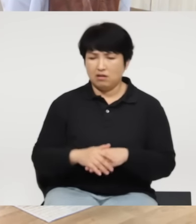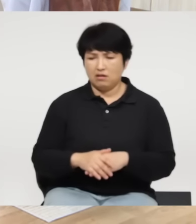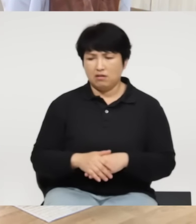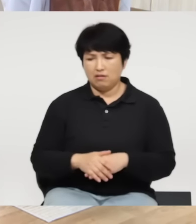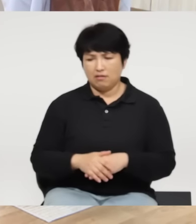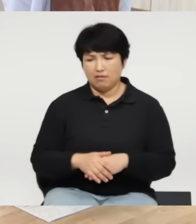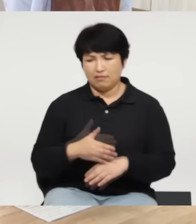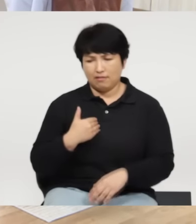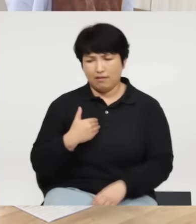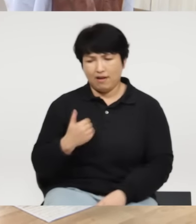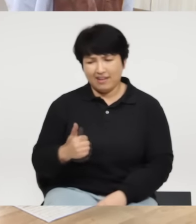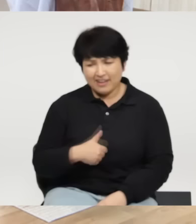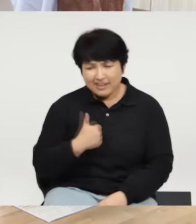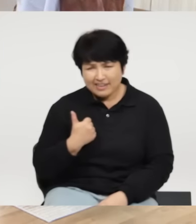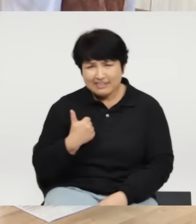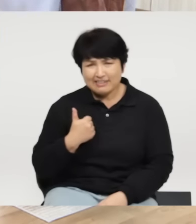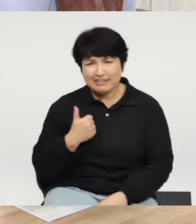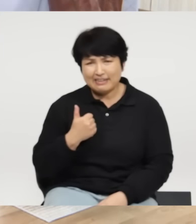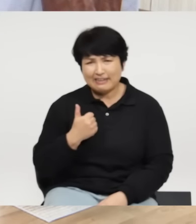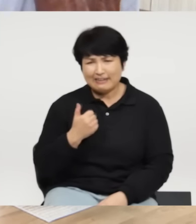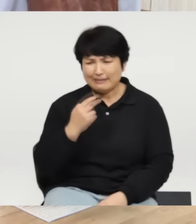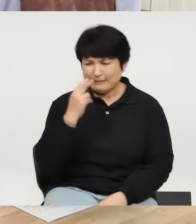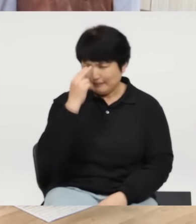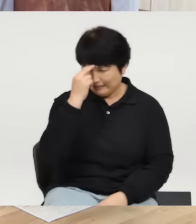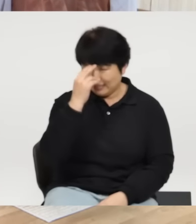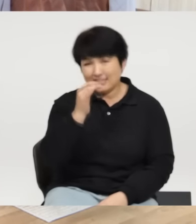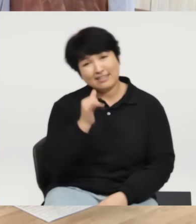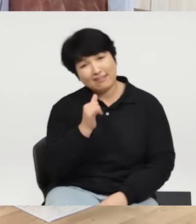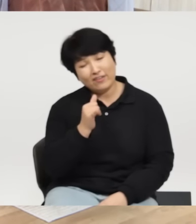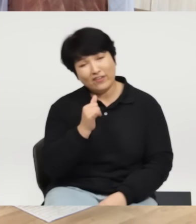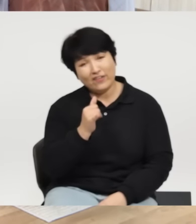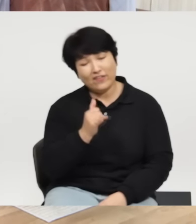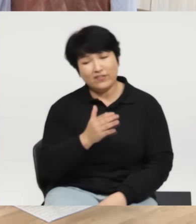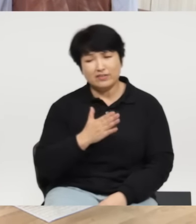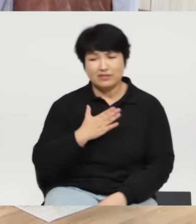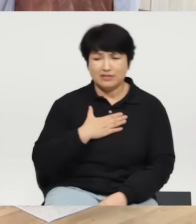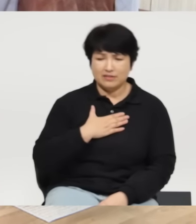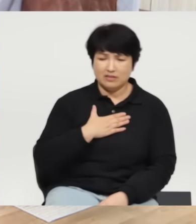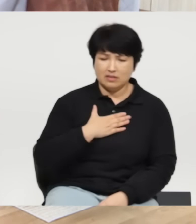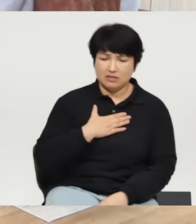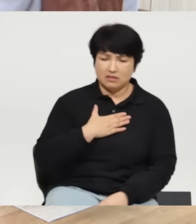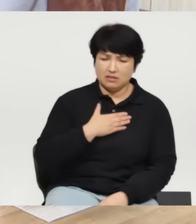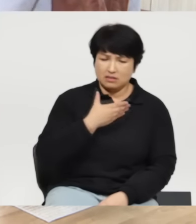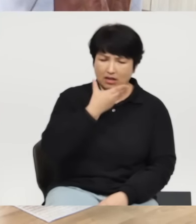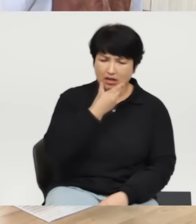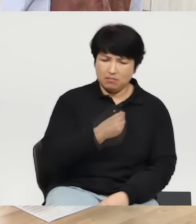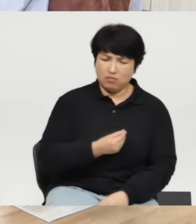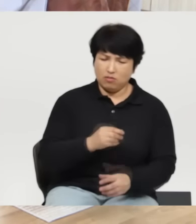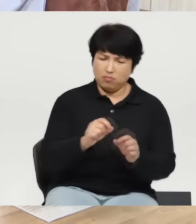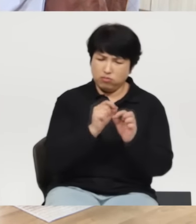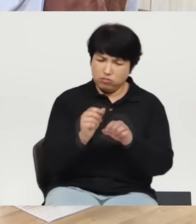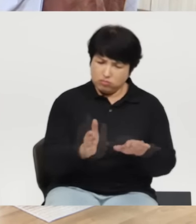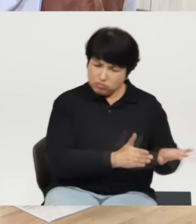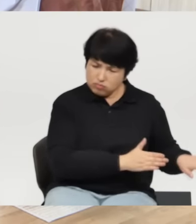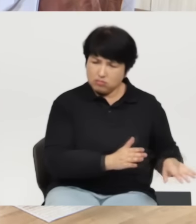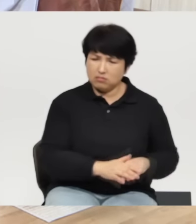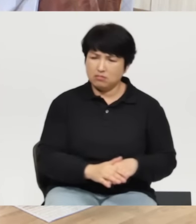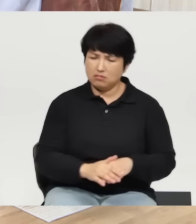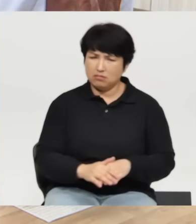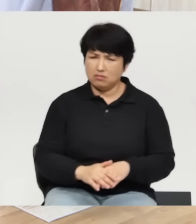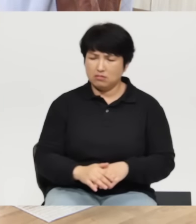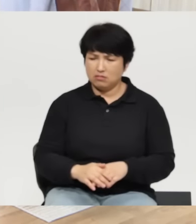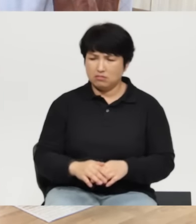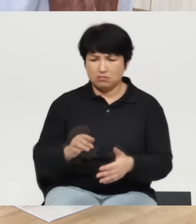속에서도 제가 화를 내고 짜증을 내는 걸 보면서 이게 제 행복을 위해서 선택하는 게 맞는 건지 아니면 아이의 심리적 안정을 위해서